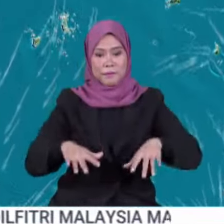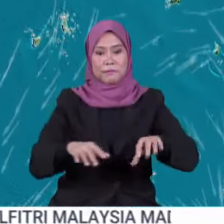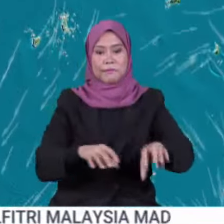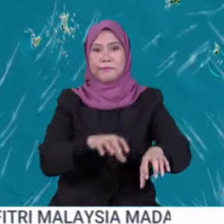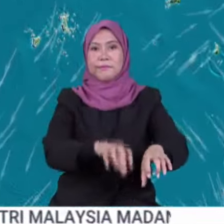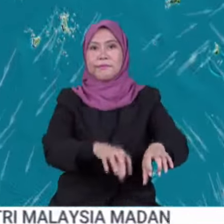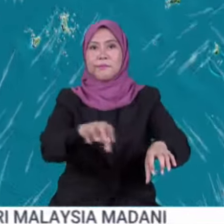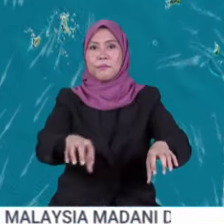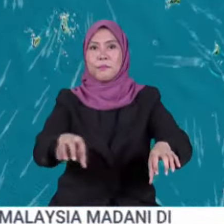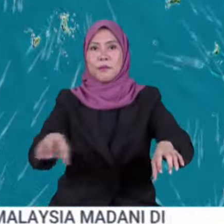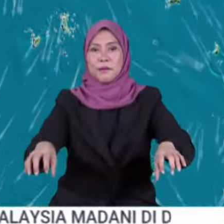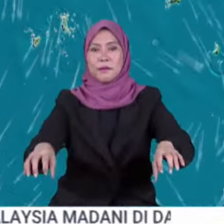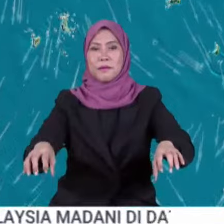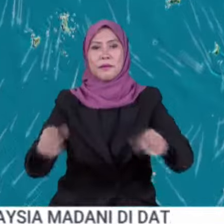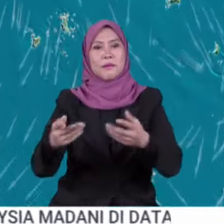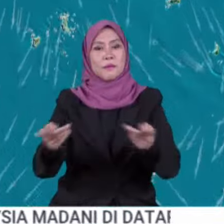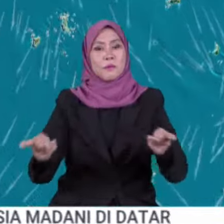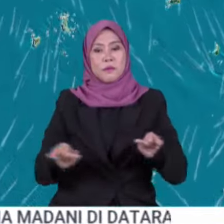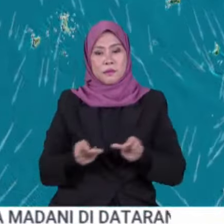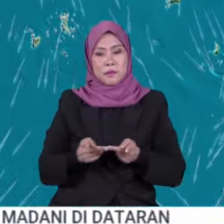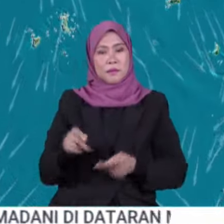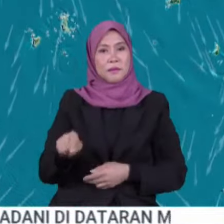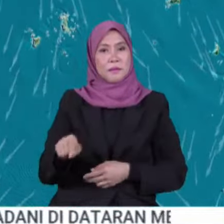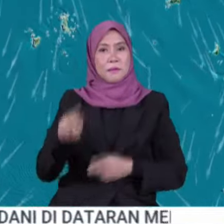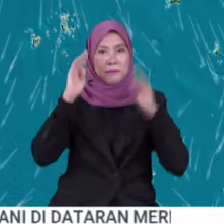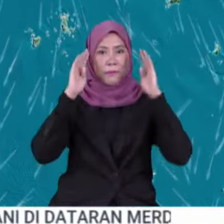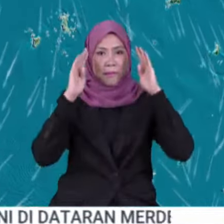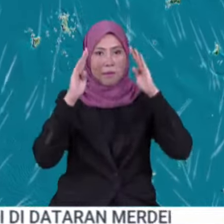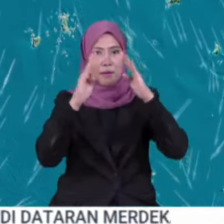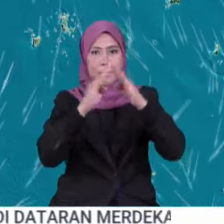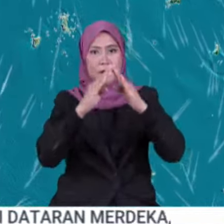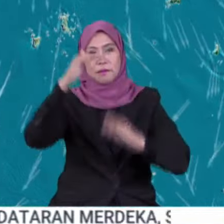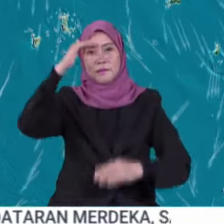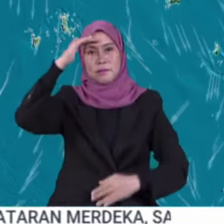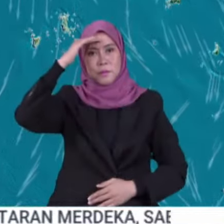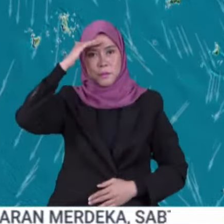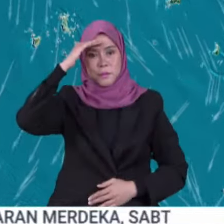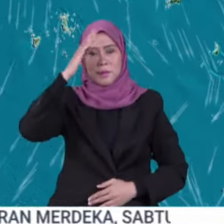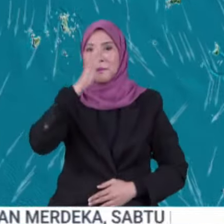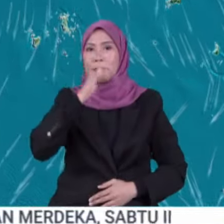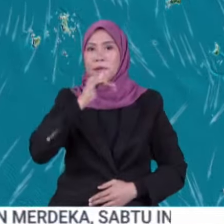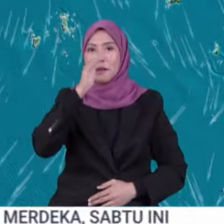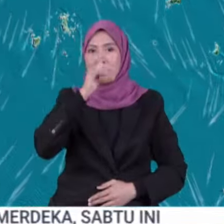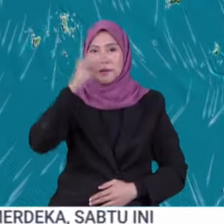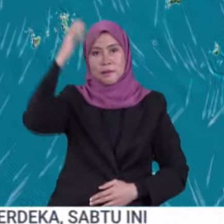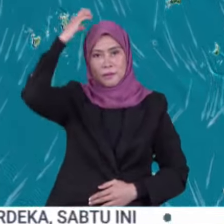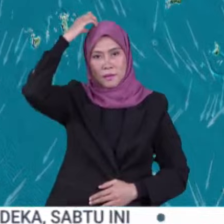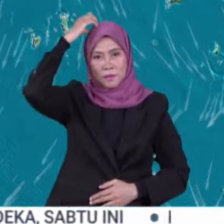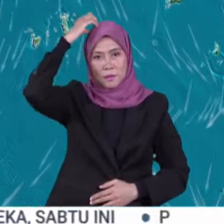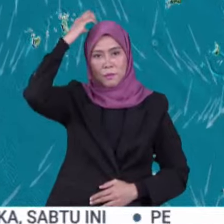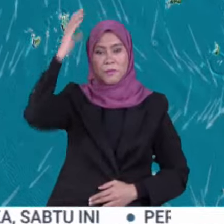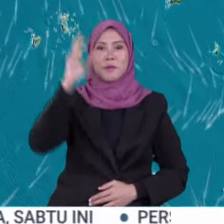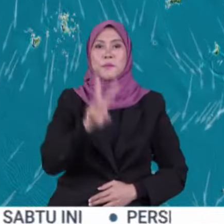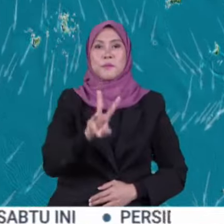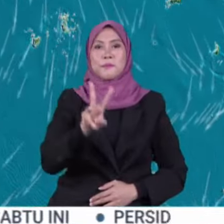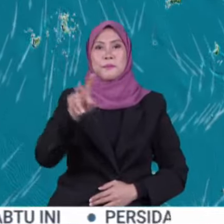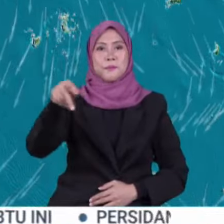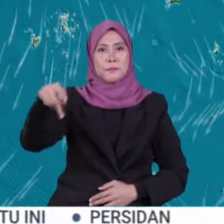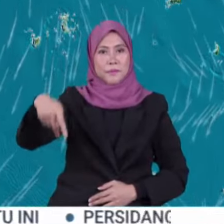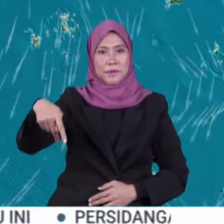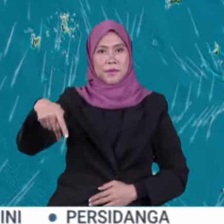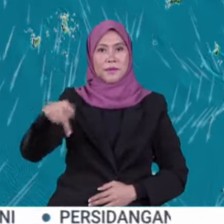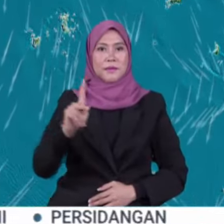tempat melibatkan kawasan di sekitar Pahang, Johor, Melaka, Selangor dan juga wilayah